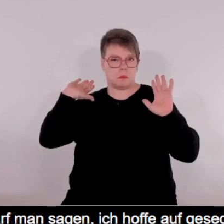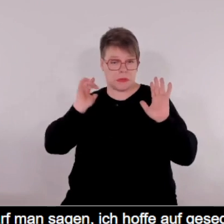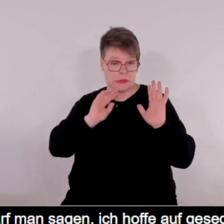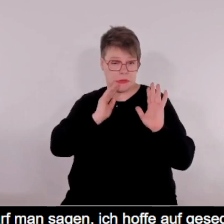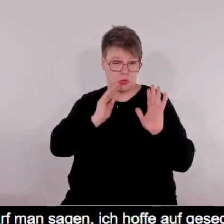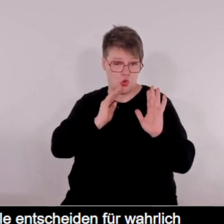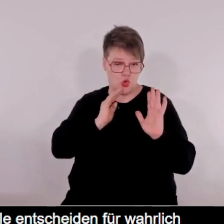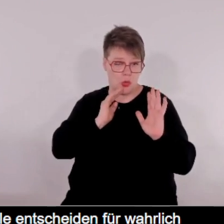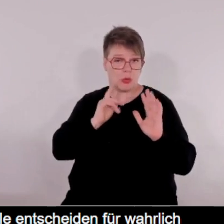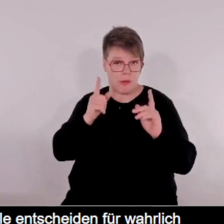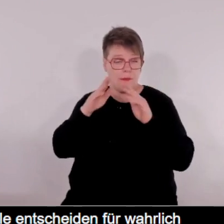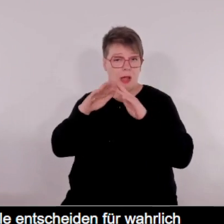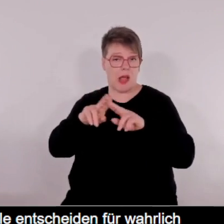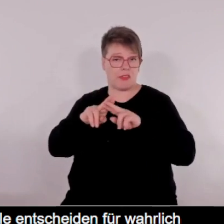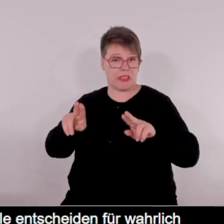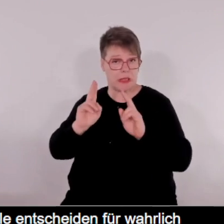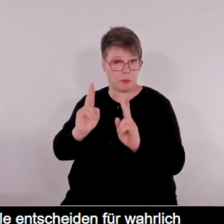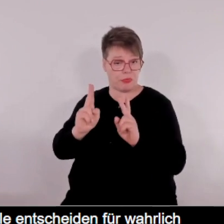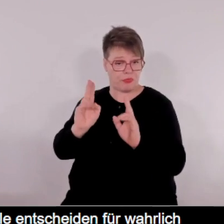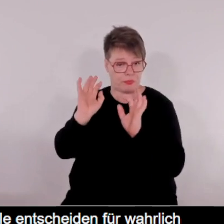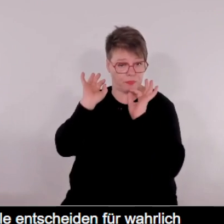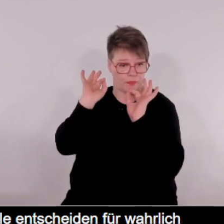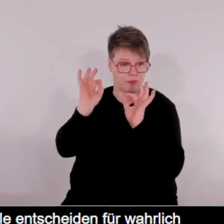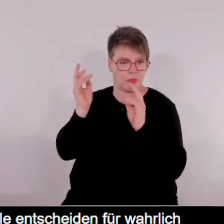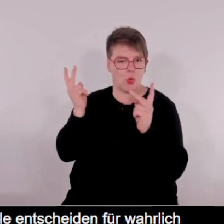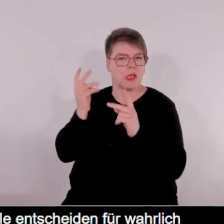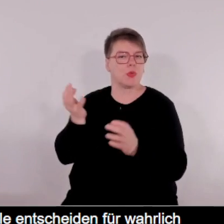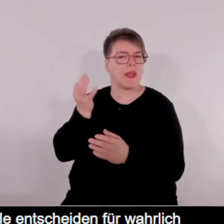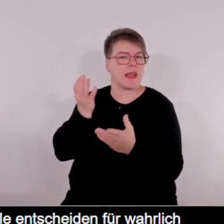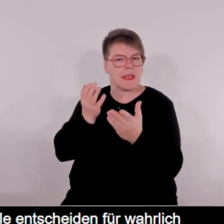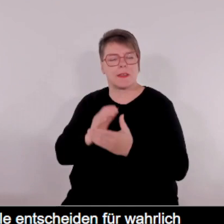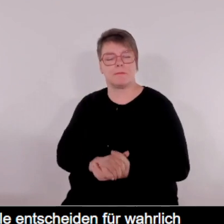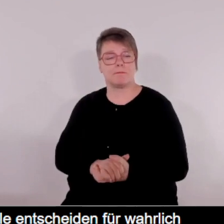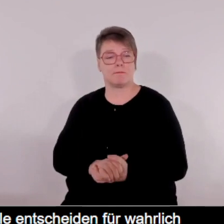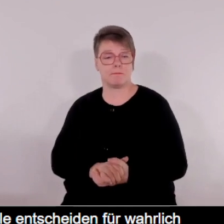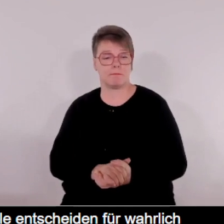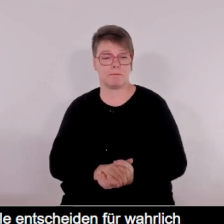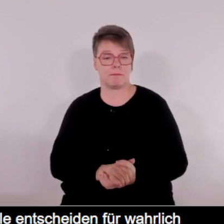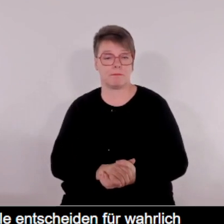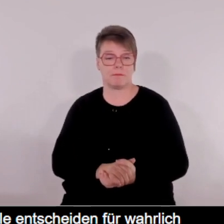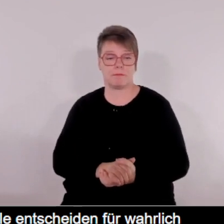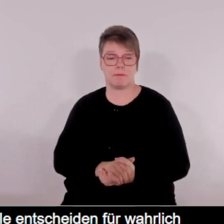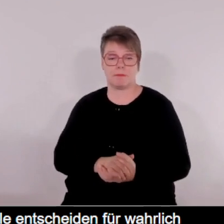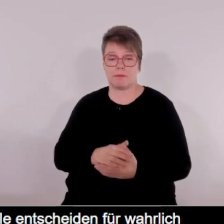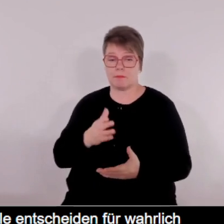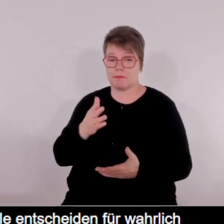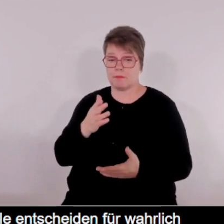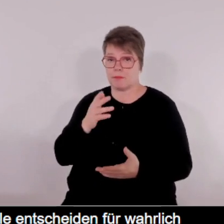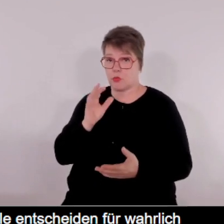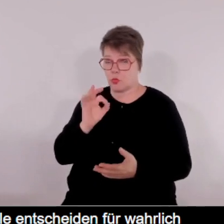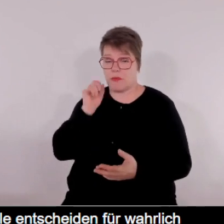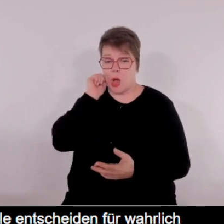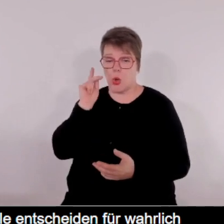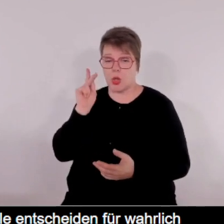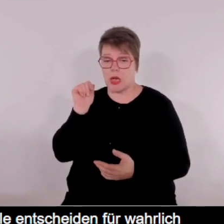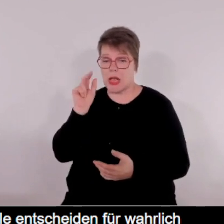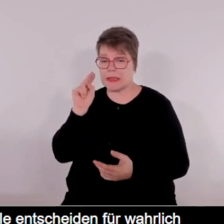dazu haben, nachdem Sie sich ja auch viel dazu geäußert haben. Ja, also ich glaube, das ist gestern sehr deutlich in Berlin geworden.